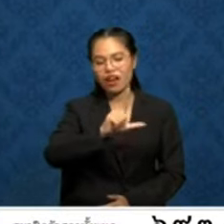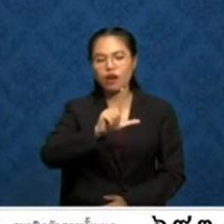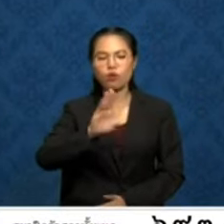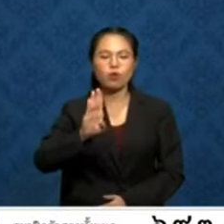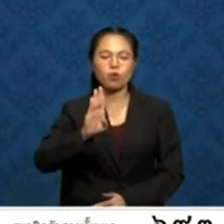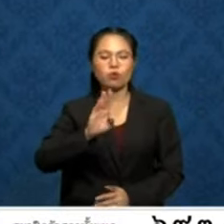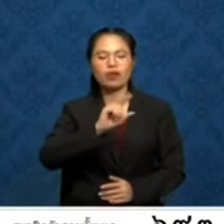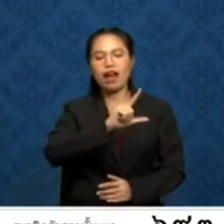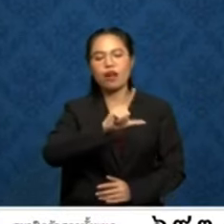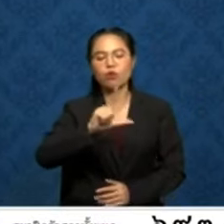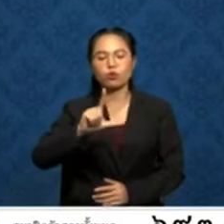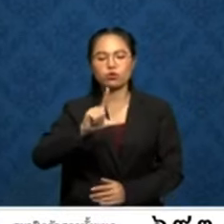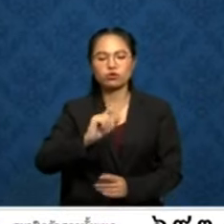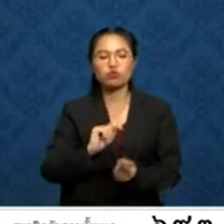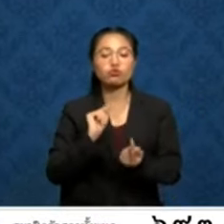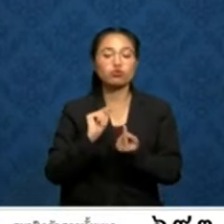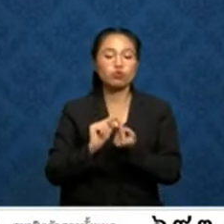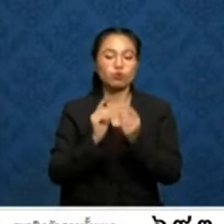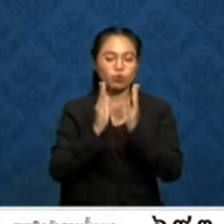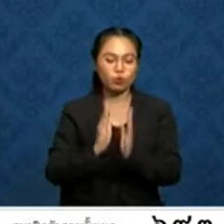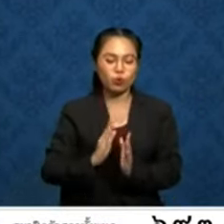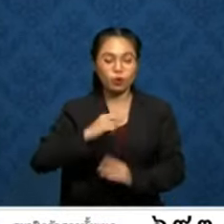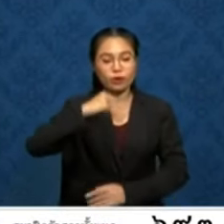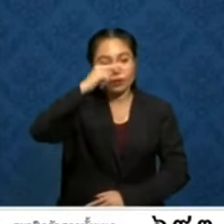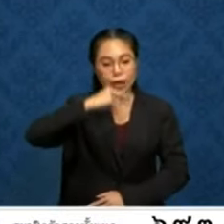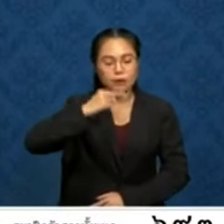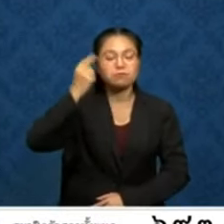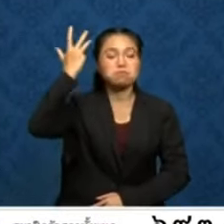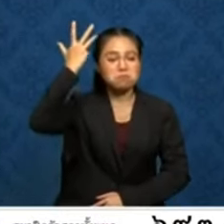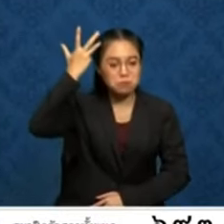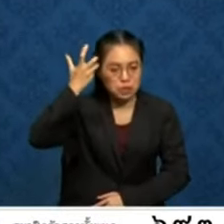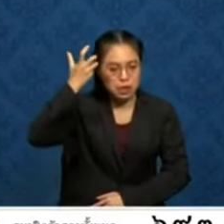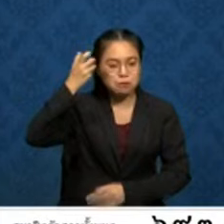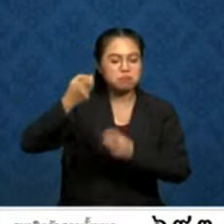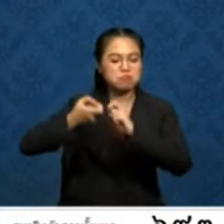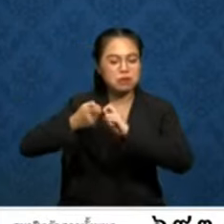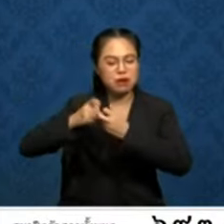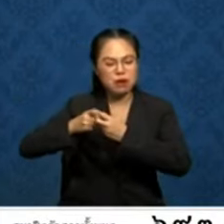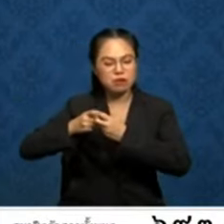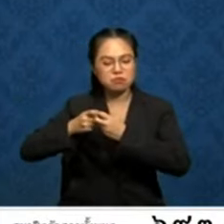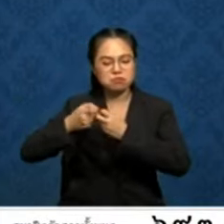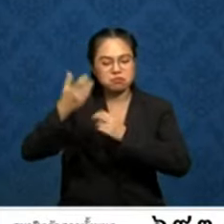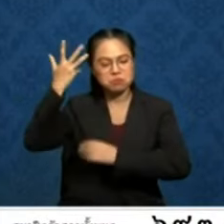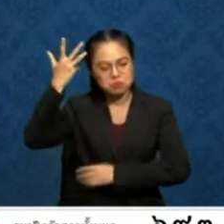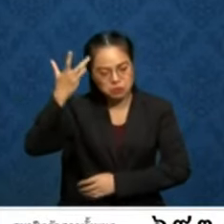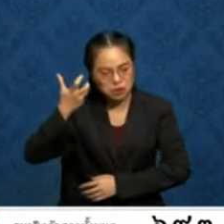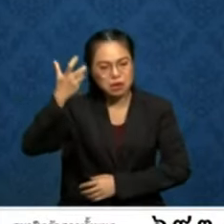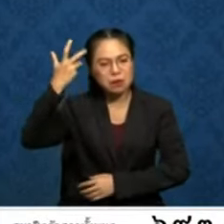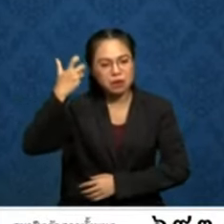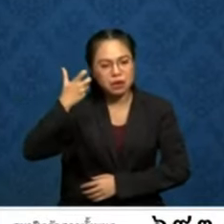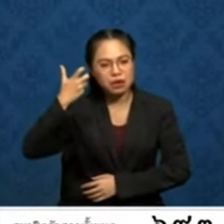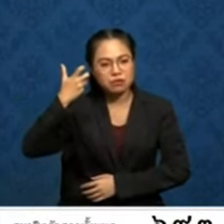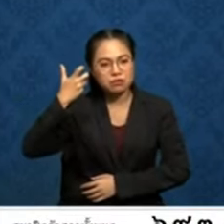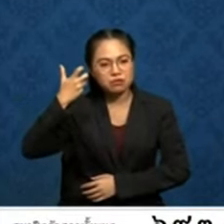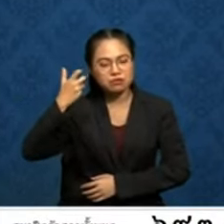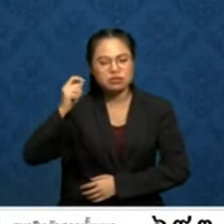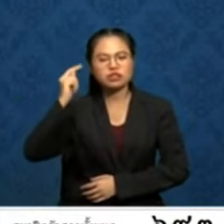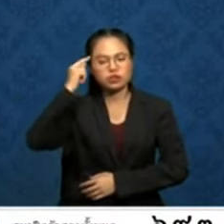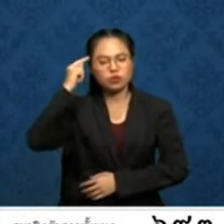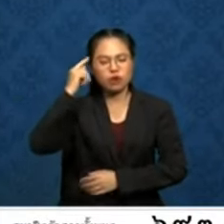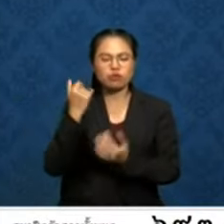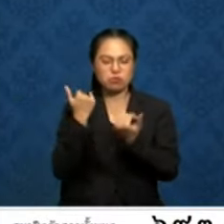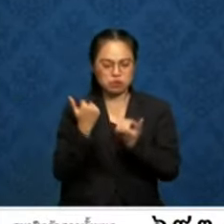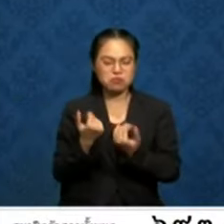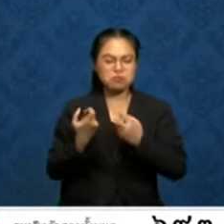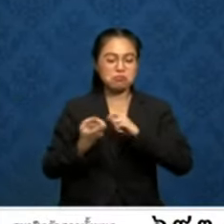ำลังเผชิญกับภาวะเครียดสะสมรุนแรงขึ้นคาดว่าขณะนี้มีผู้มีปัญหาสุขภาพจิ